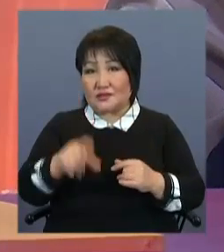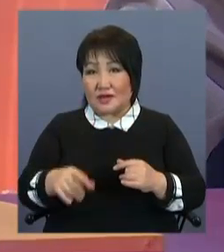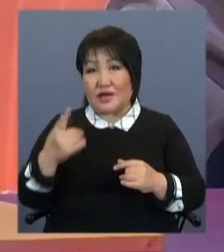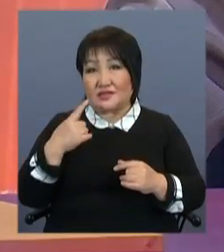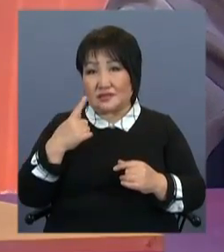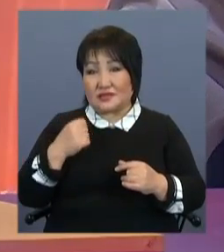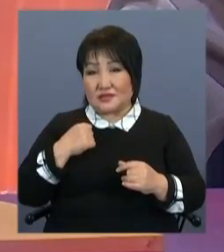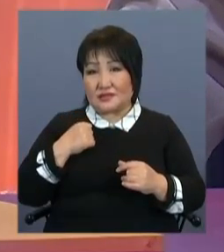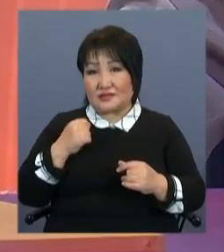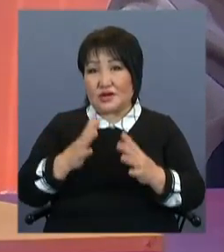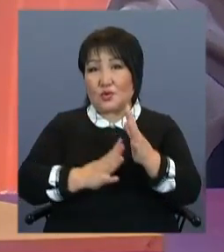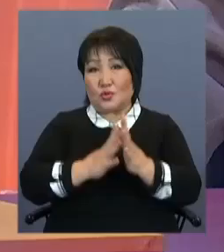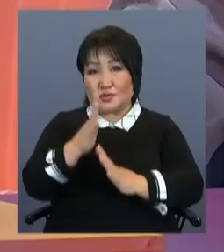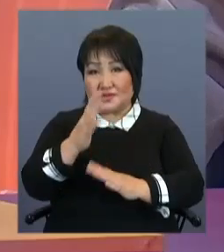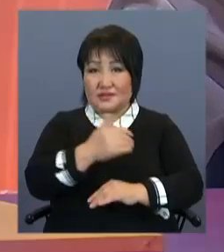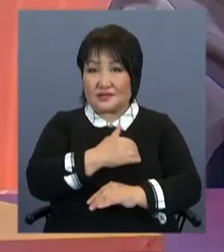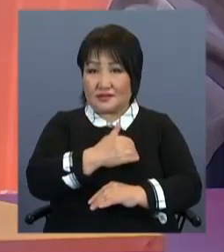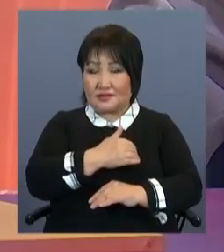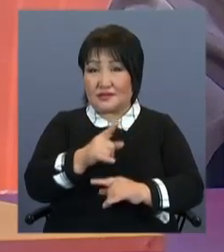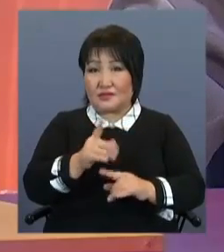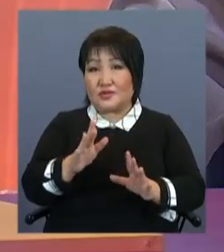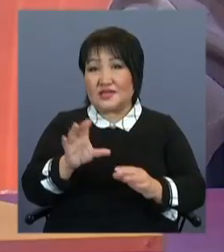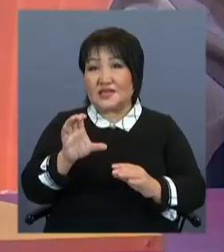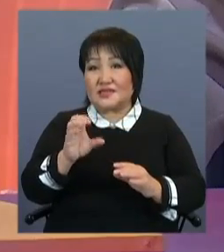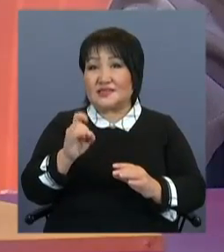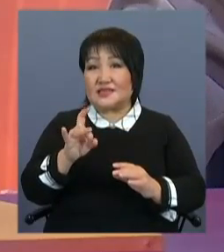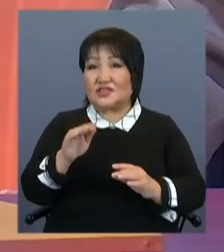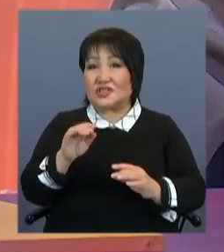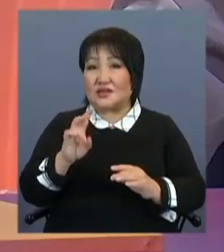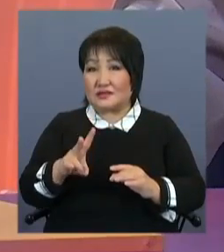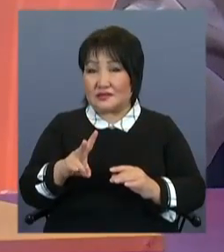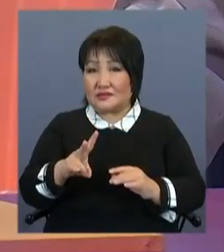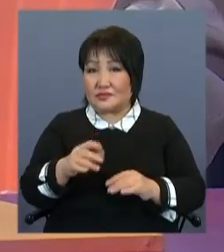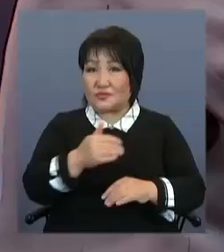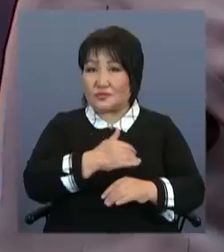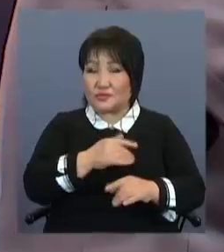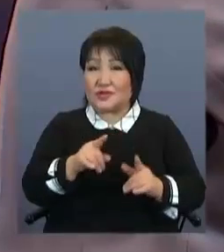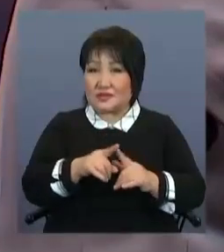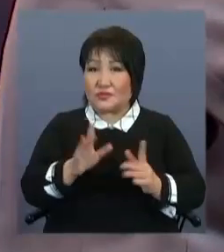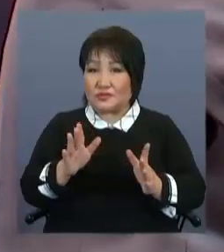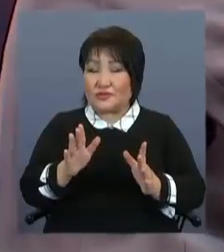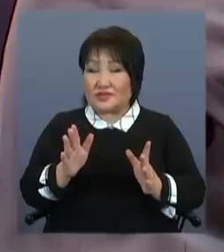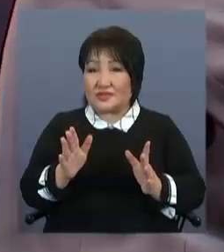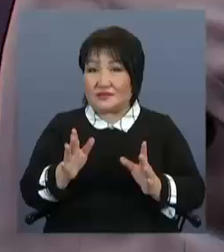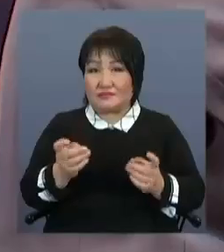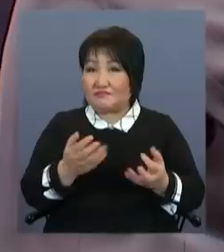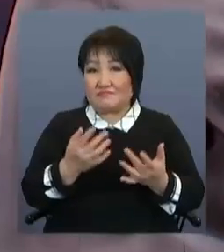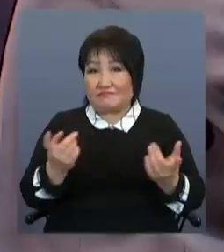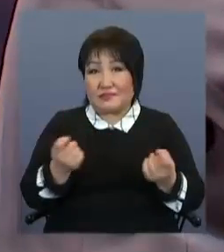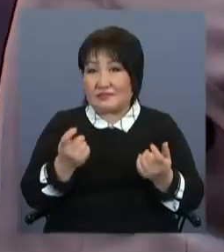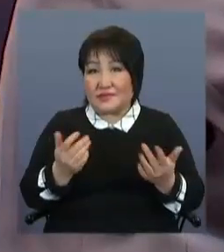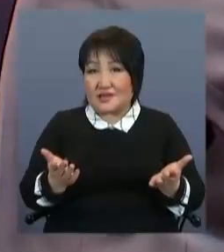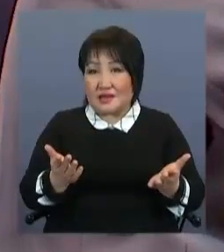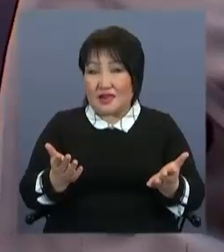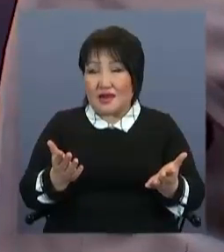Өнепейін сержант болып жүрем деген бірең сараң болар. Ақшасын қалай десең. Келешекте әскери